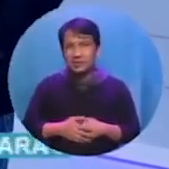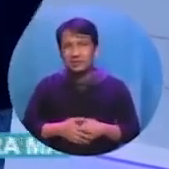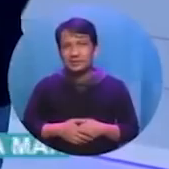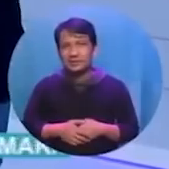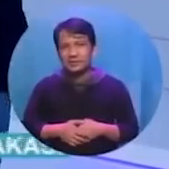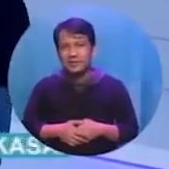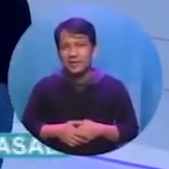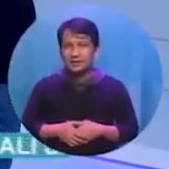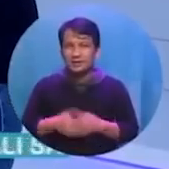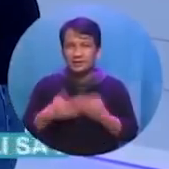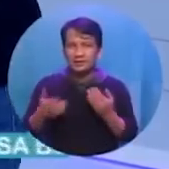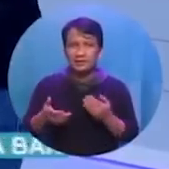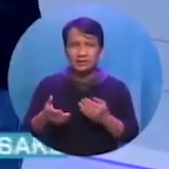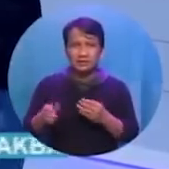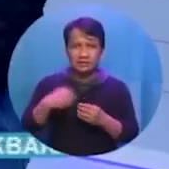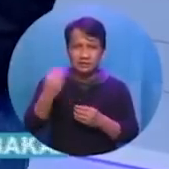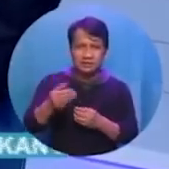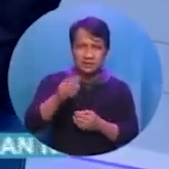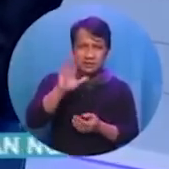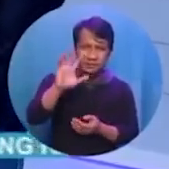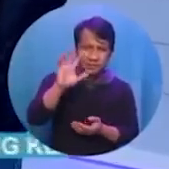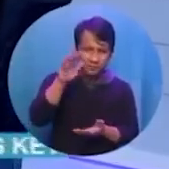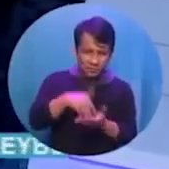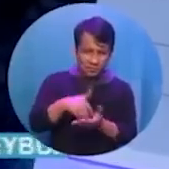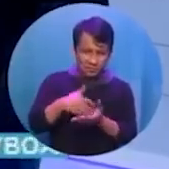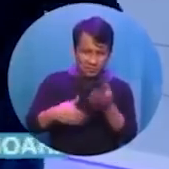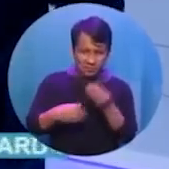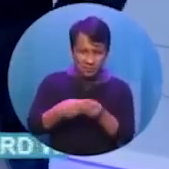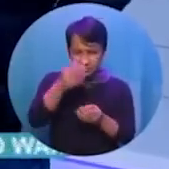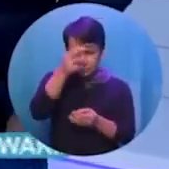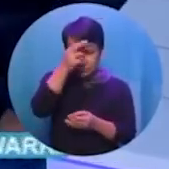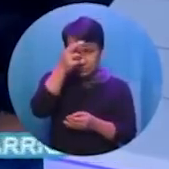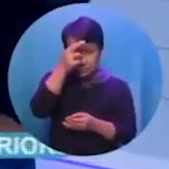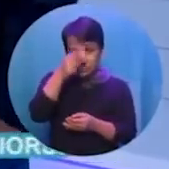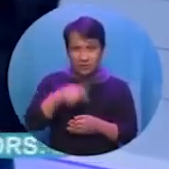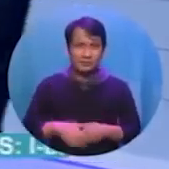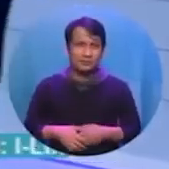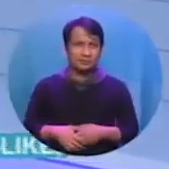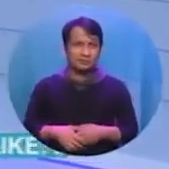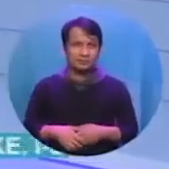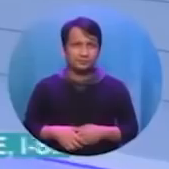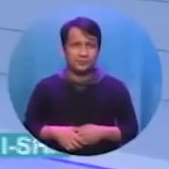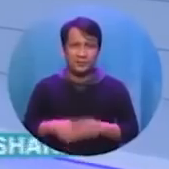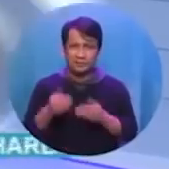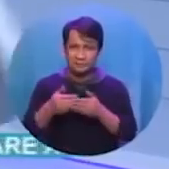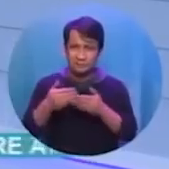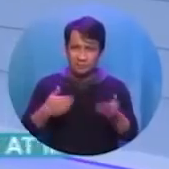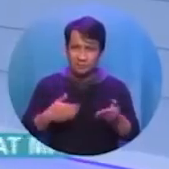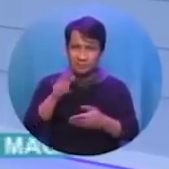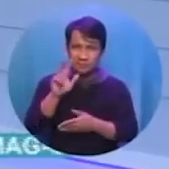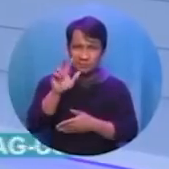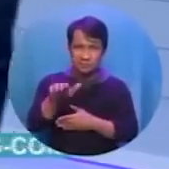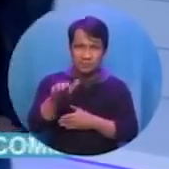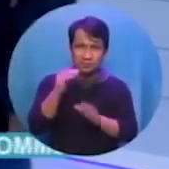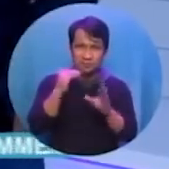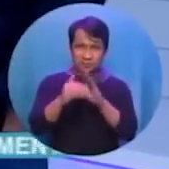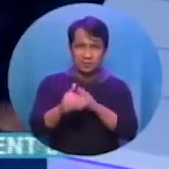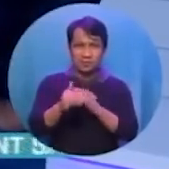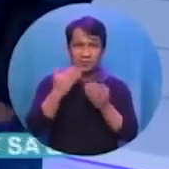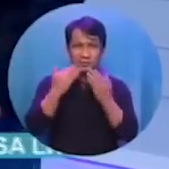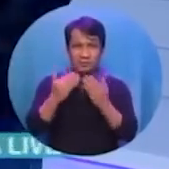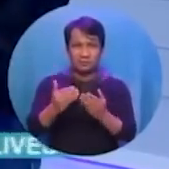Yun! Pagpasensya nyo na po ang 5,000 pesos plus uling roasters! Bago pa mag-PPM ang dating sa inyo. Thank you po,